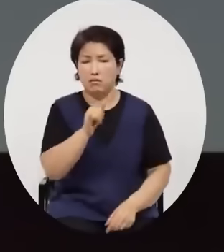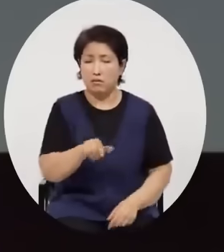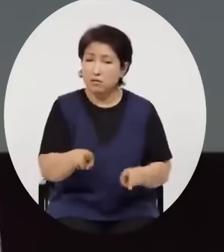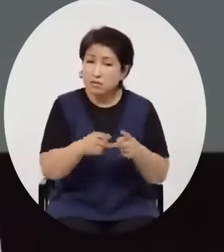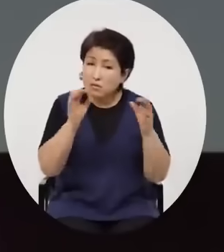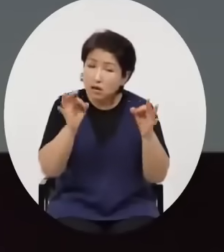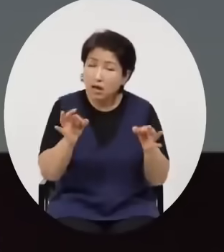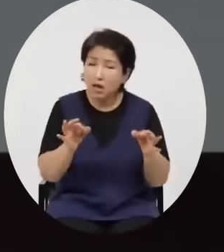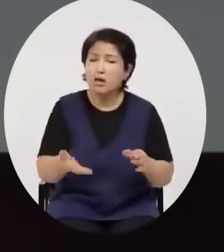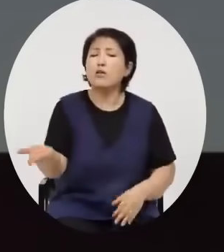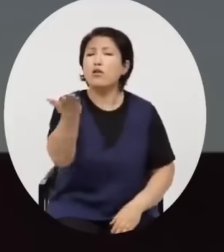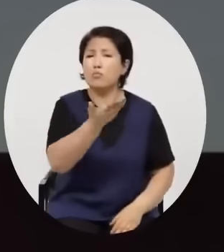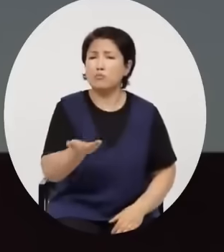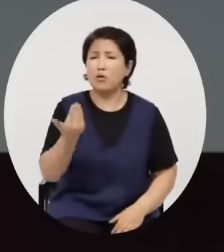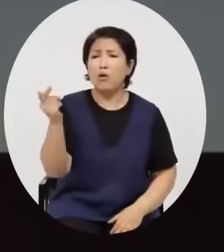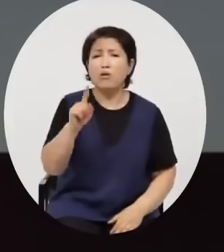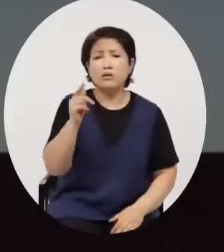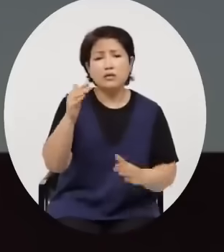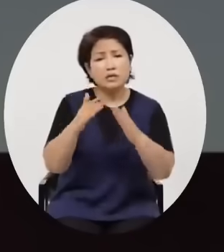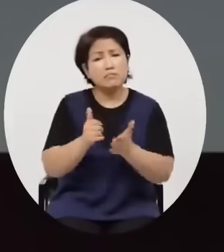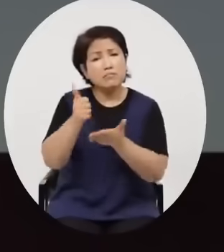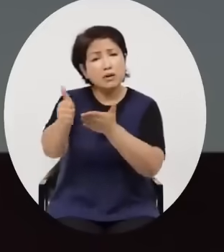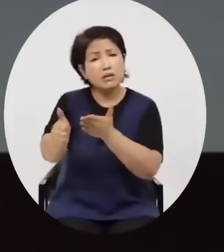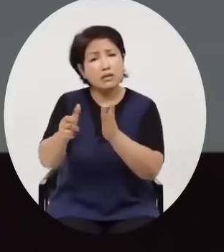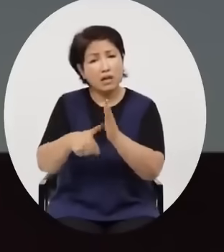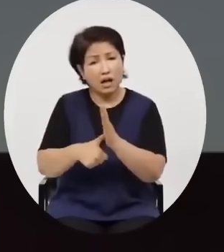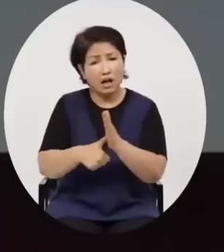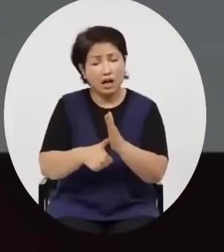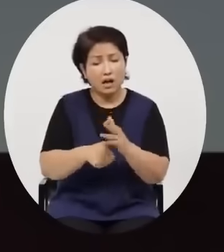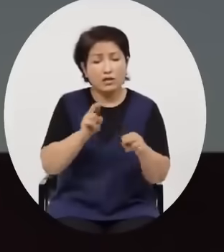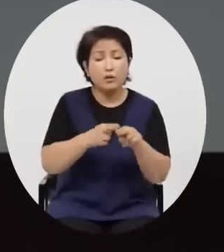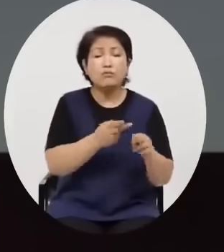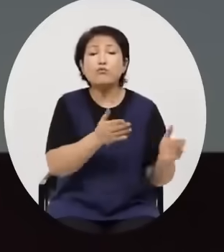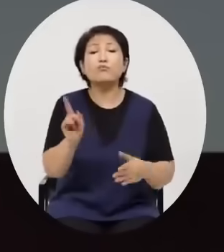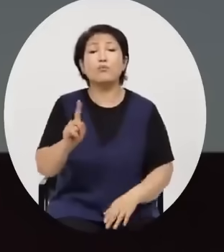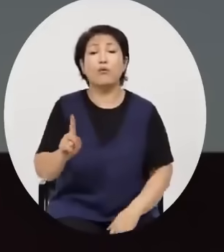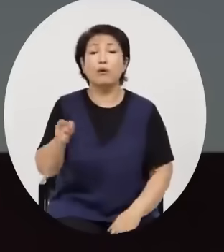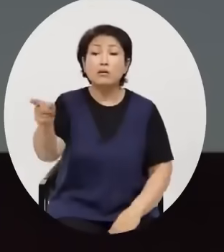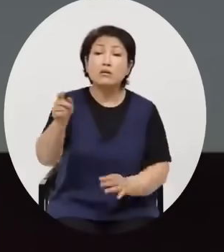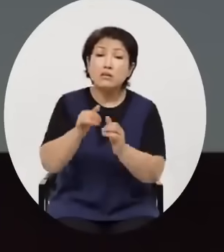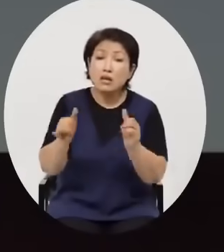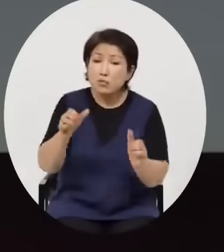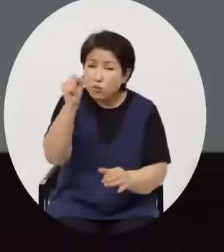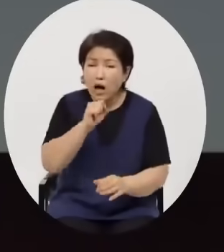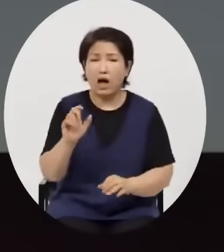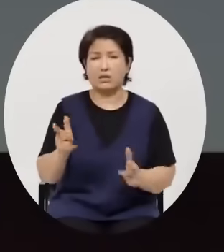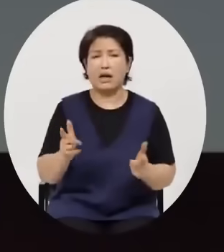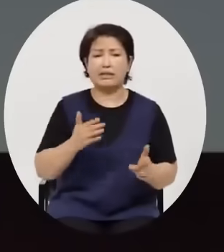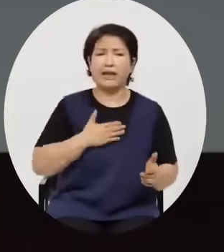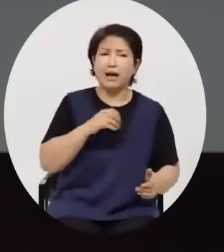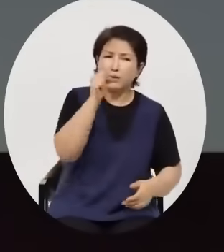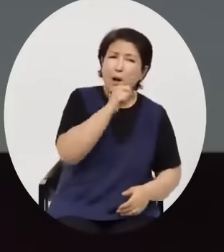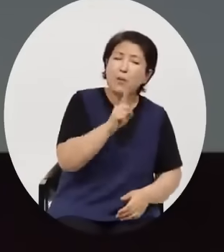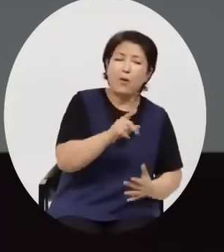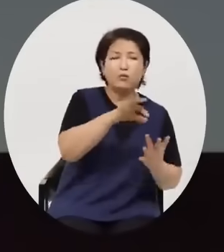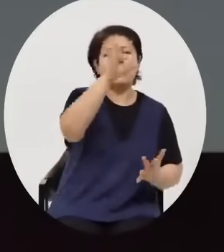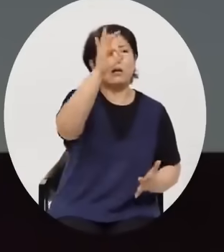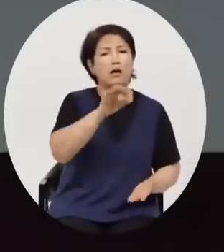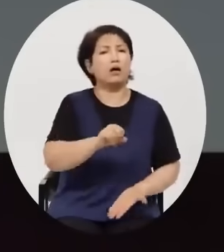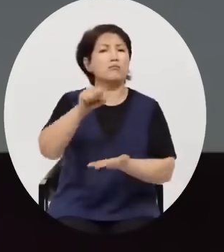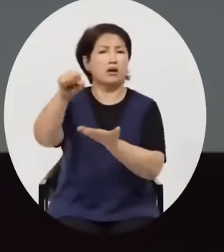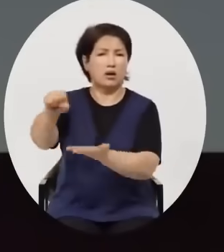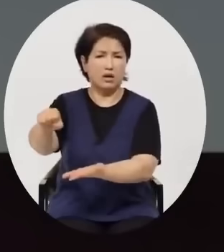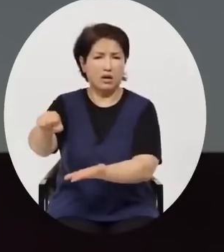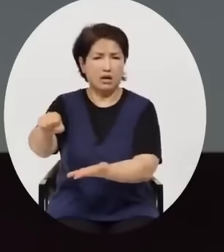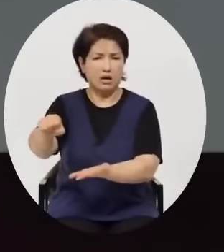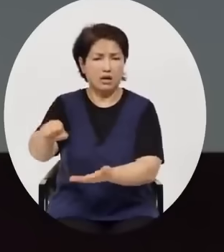네. 여러분들도 만약에 어떤 집에 선물 사갈 때 자기 좋아하는 것 사가요? 그 사람 좋아하는 것 사요? 자기 좋아하는 것.